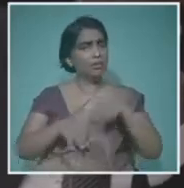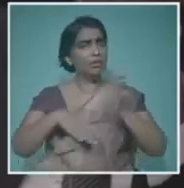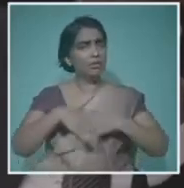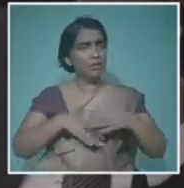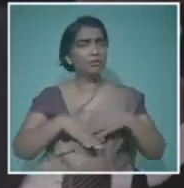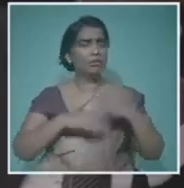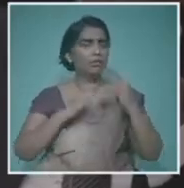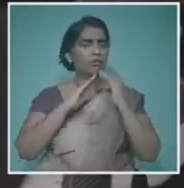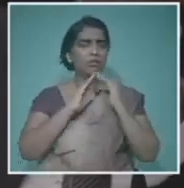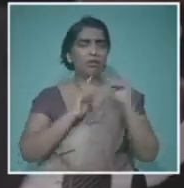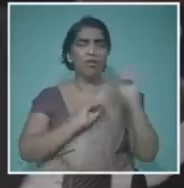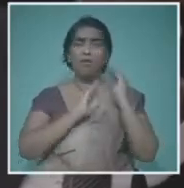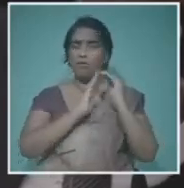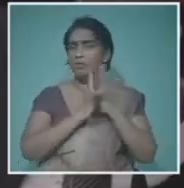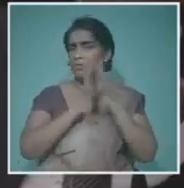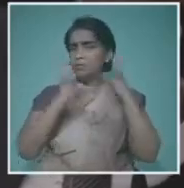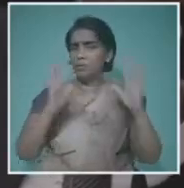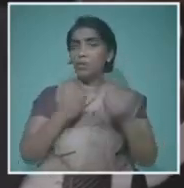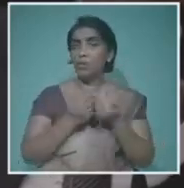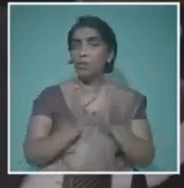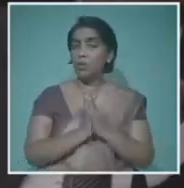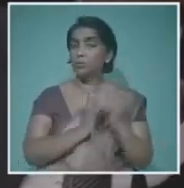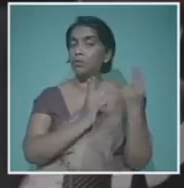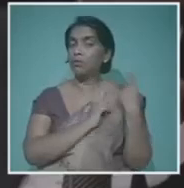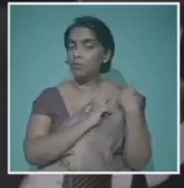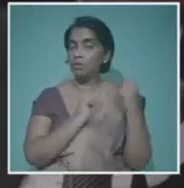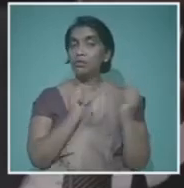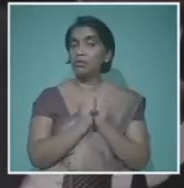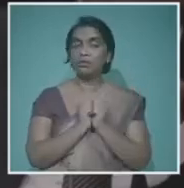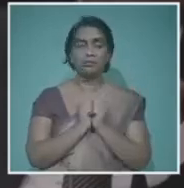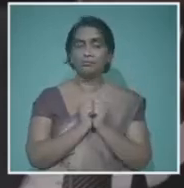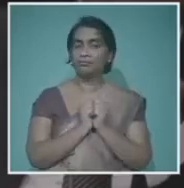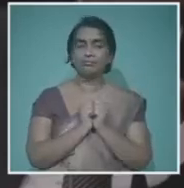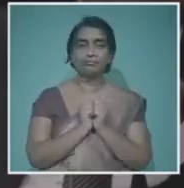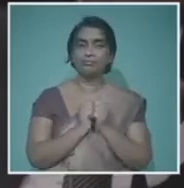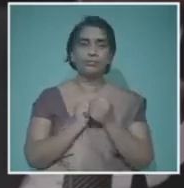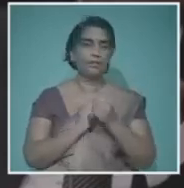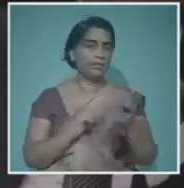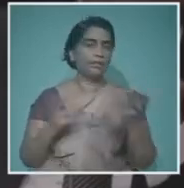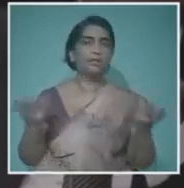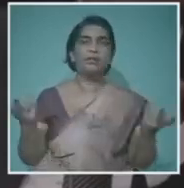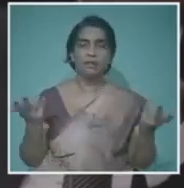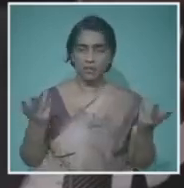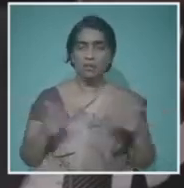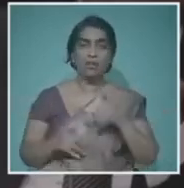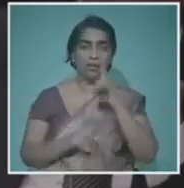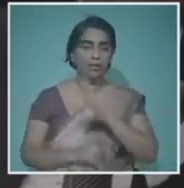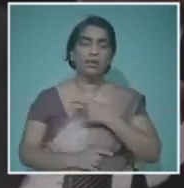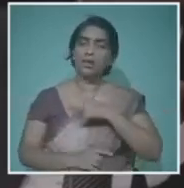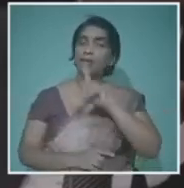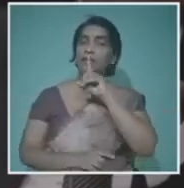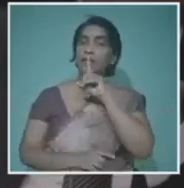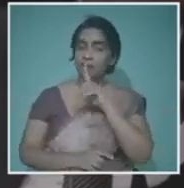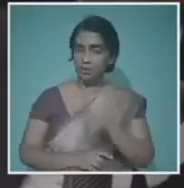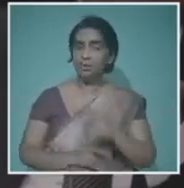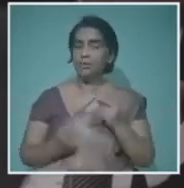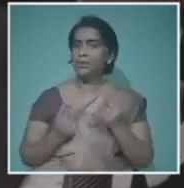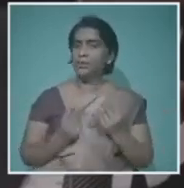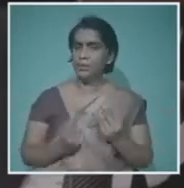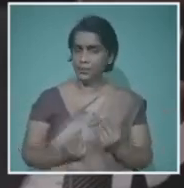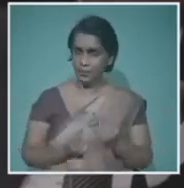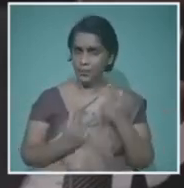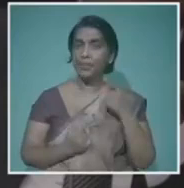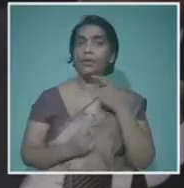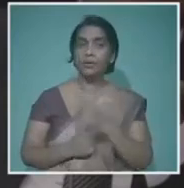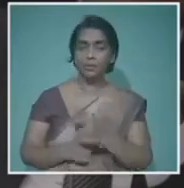ආයතන රාශියක් තම යුතුකම් කොටස අයන්න ඉත්ත කළ නෑ. එම ඔබතුමාගේ ඉල්ලා සිටිනෝ වහාම